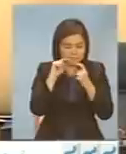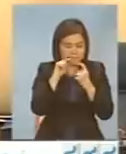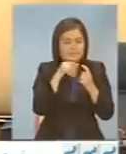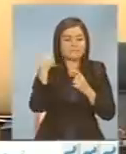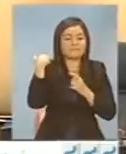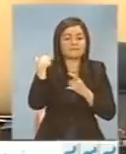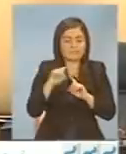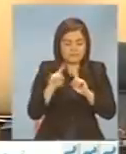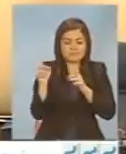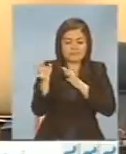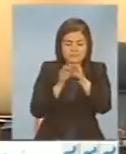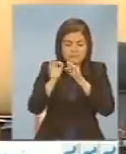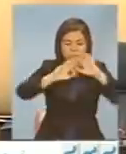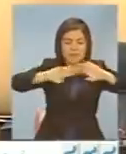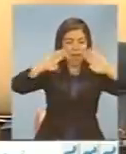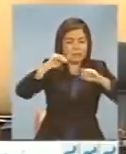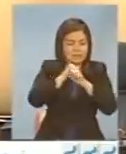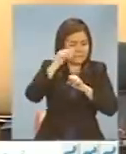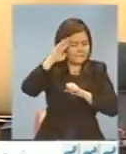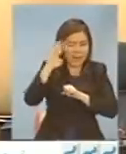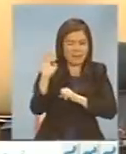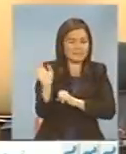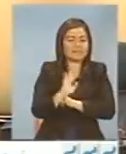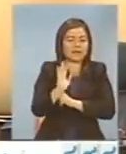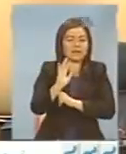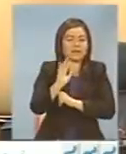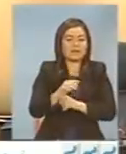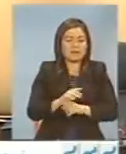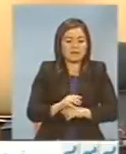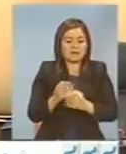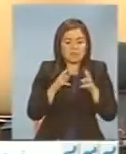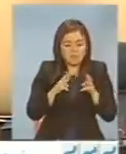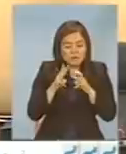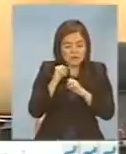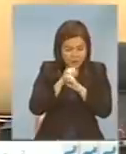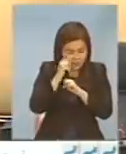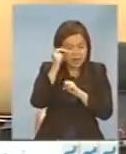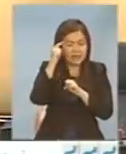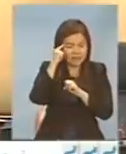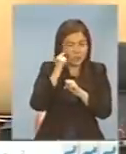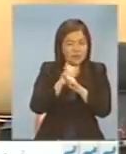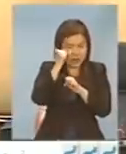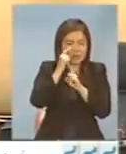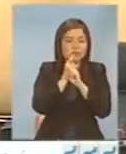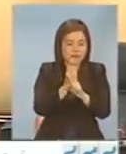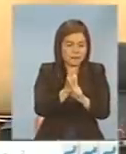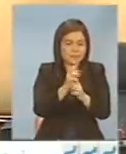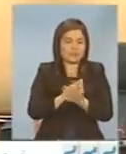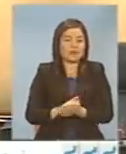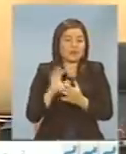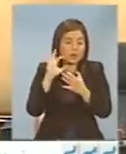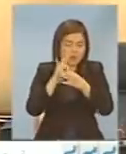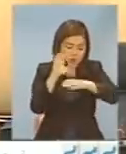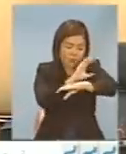ต้องเรียนว่ารัฐบาลไม่ได้บ้าบิ่นครับเราทำในกรอบที่ทำได้นะครับส่วนประเด็นเรื่องรถไฟความ